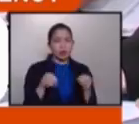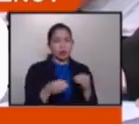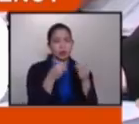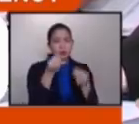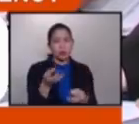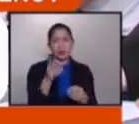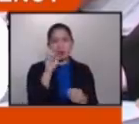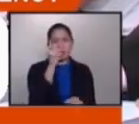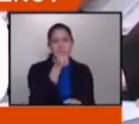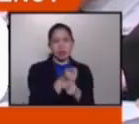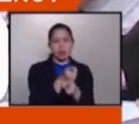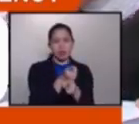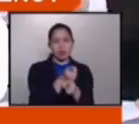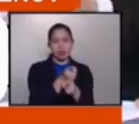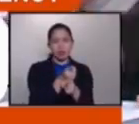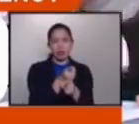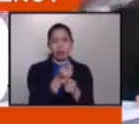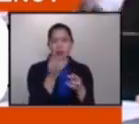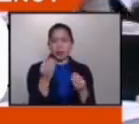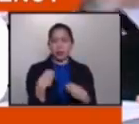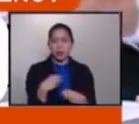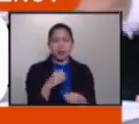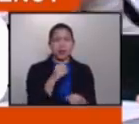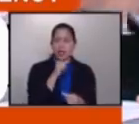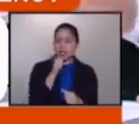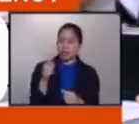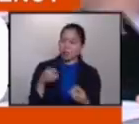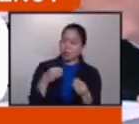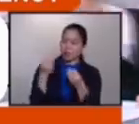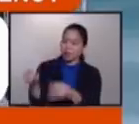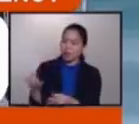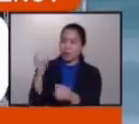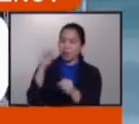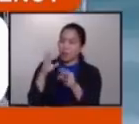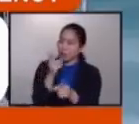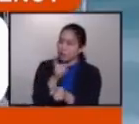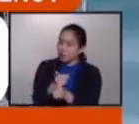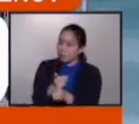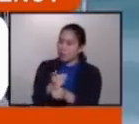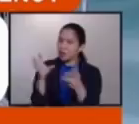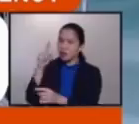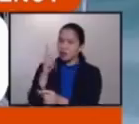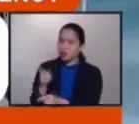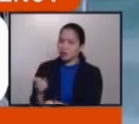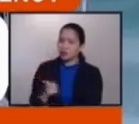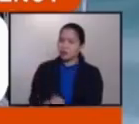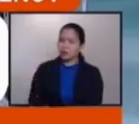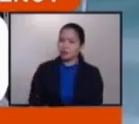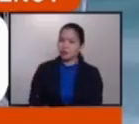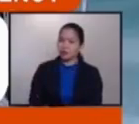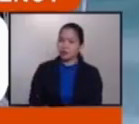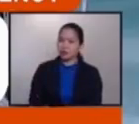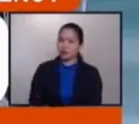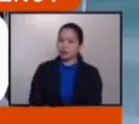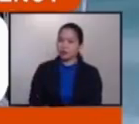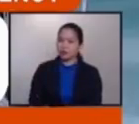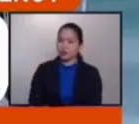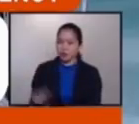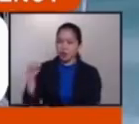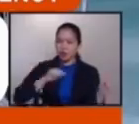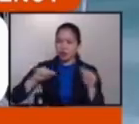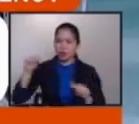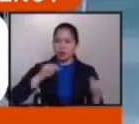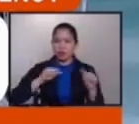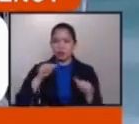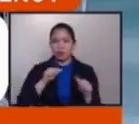niyo ang dapat sa amo unta, sir. Hindi na sila makarating dito kung binigay ninyo yung nararapat para sa kanila. Oo nga, sir. Sige lang, sir. Action na namin,